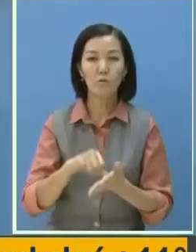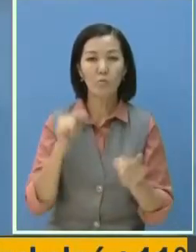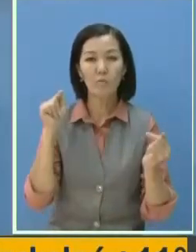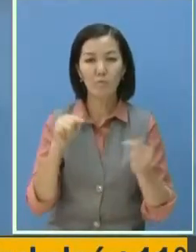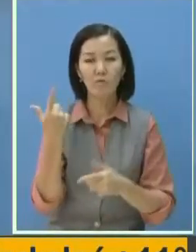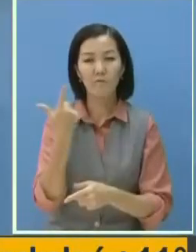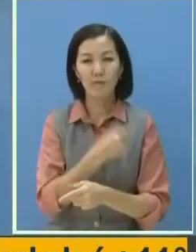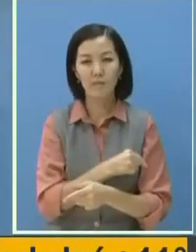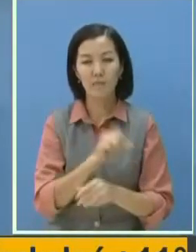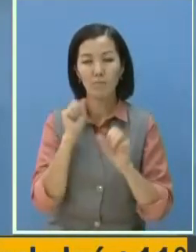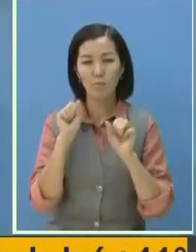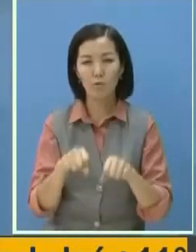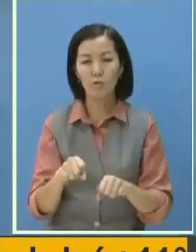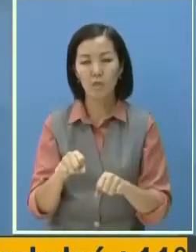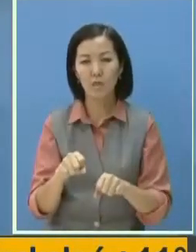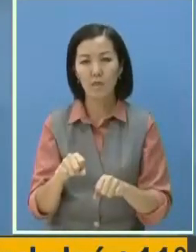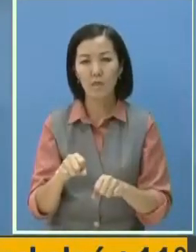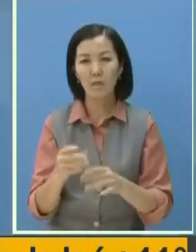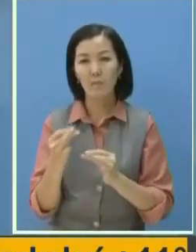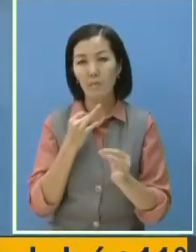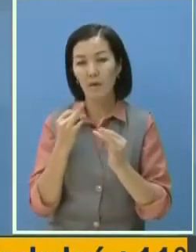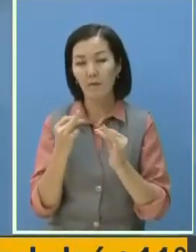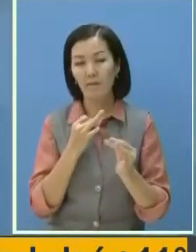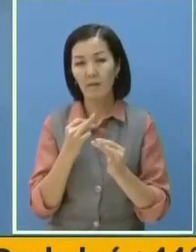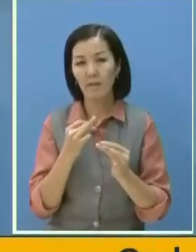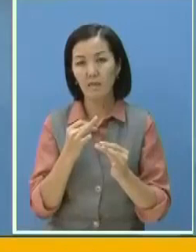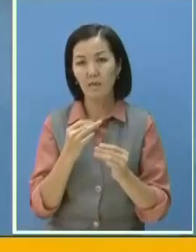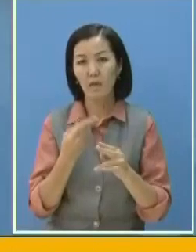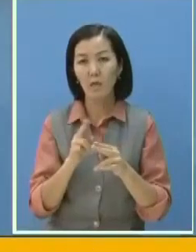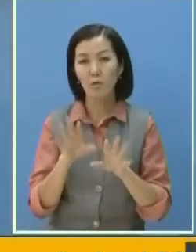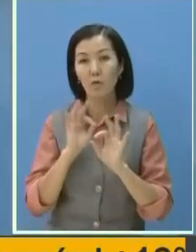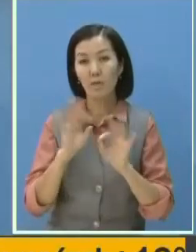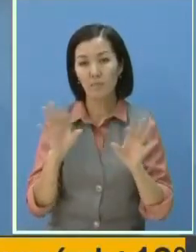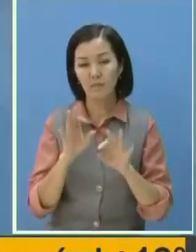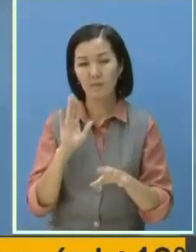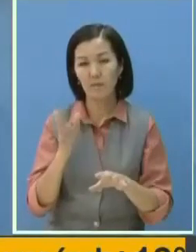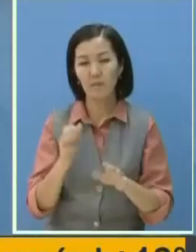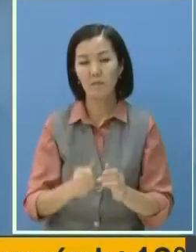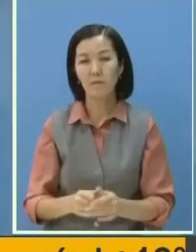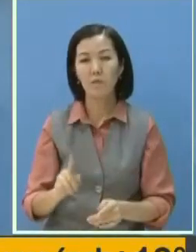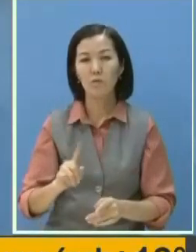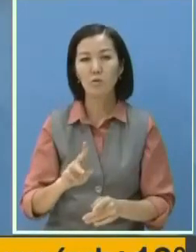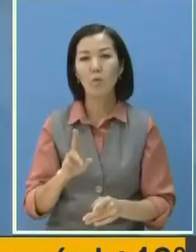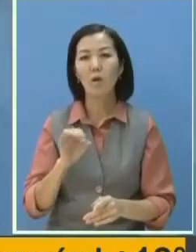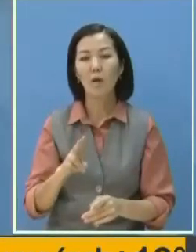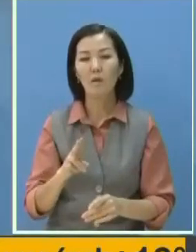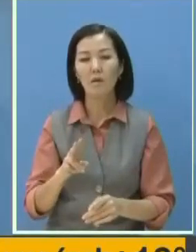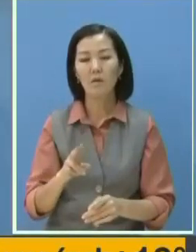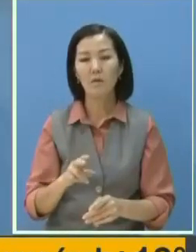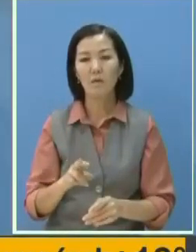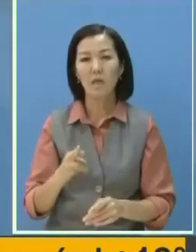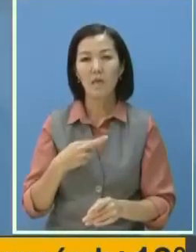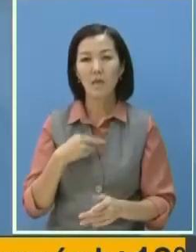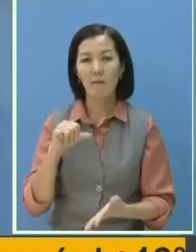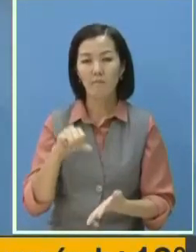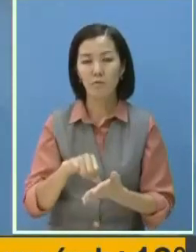есть возможность поговорить с профессионалом, который вам объяснит, ну и мне, наверное, объяснит, что, как и почем, тем более я сегодня выступаю